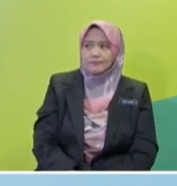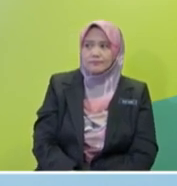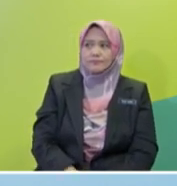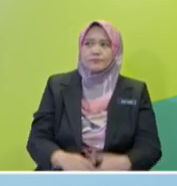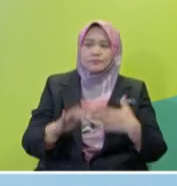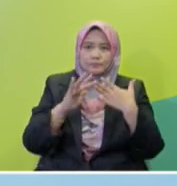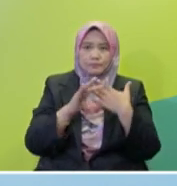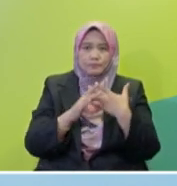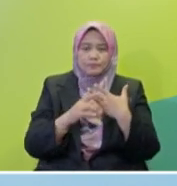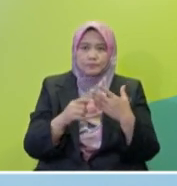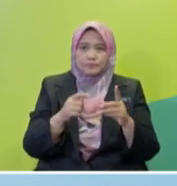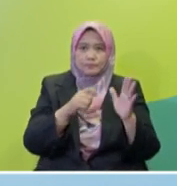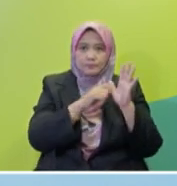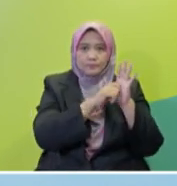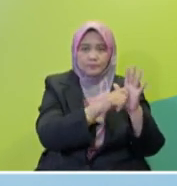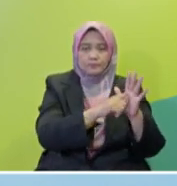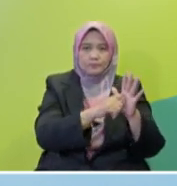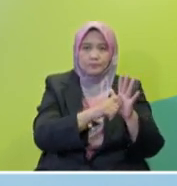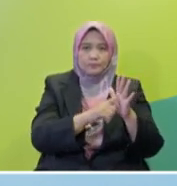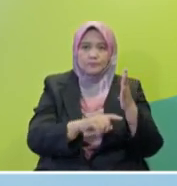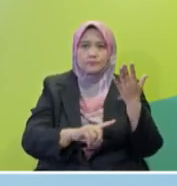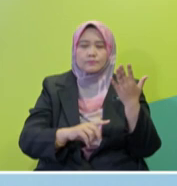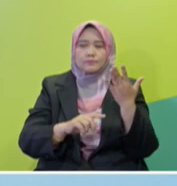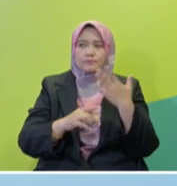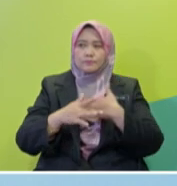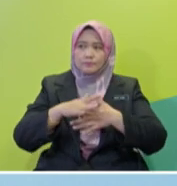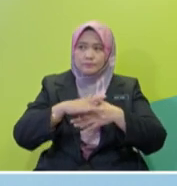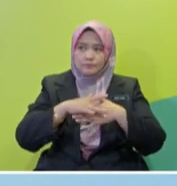dan juga penamat kepada atau cara